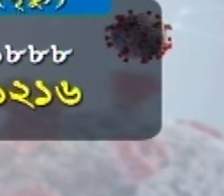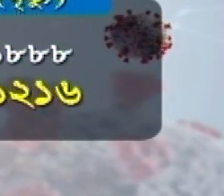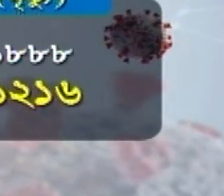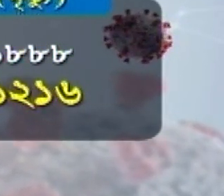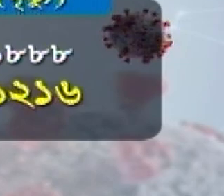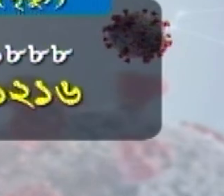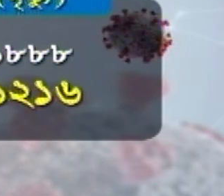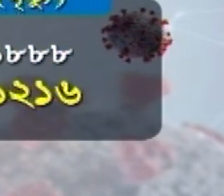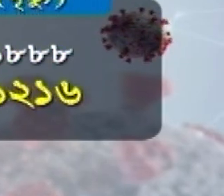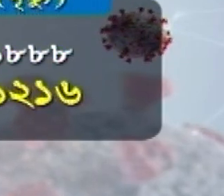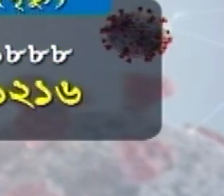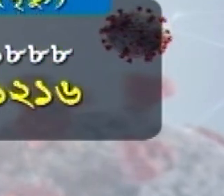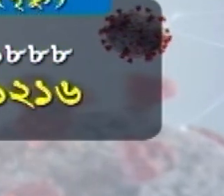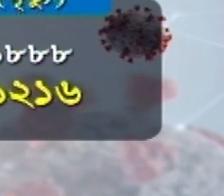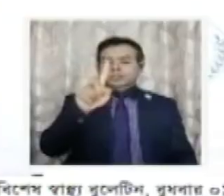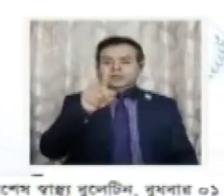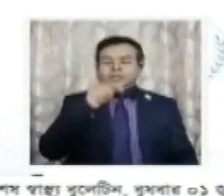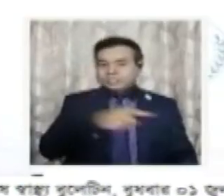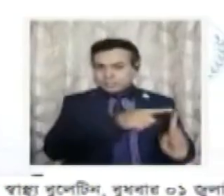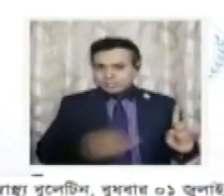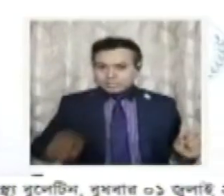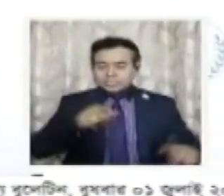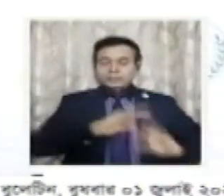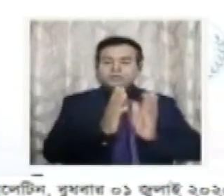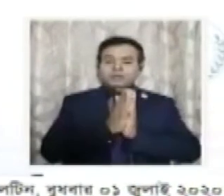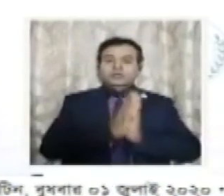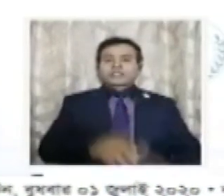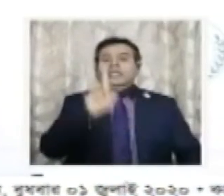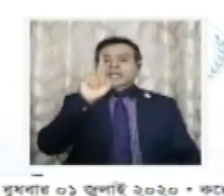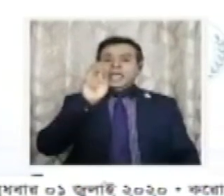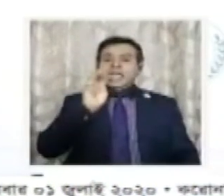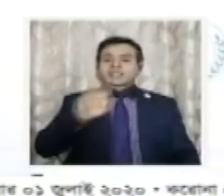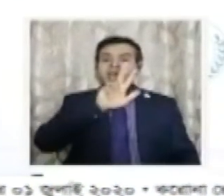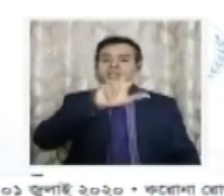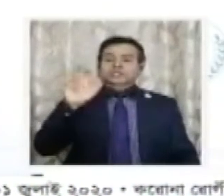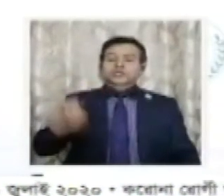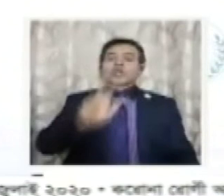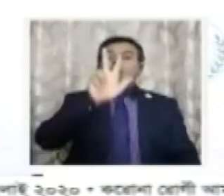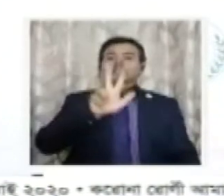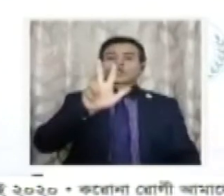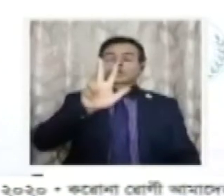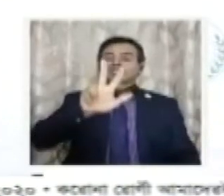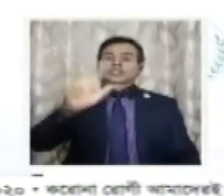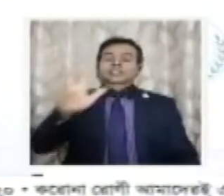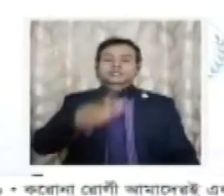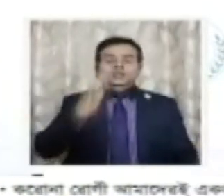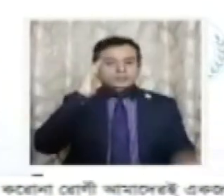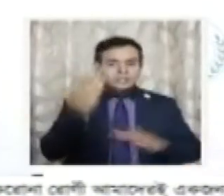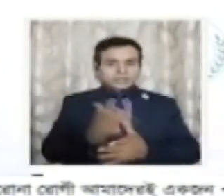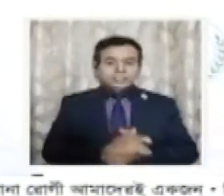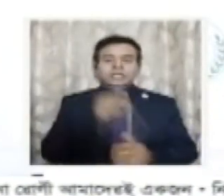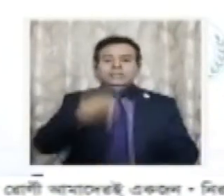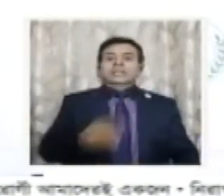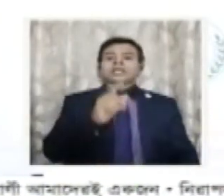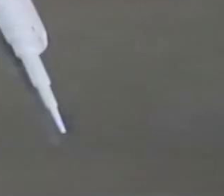নিয়েছে 1216টি প্রাণ। 24 ঘন্টায় মৃত্যুবরণ করেছেন 41 জন, এ পর্যন্ত 1888 জন